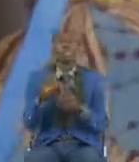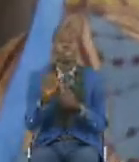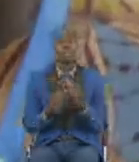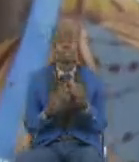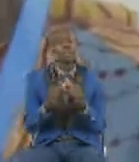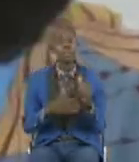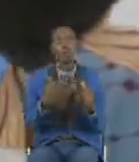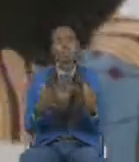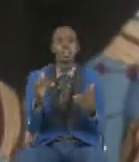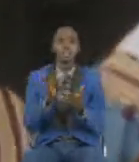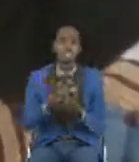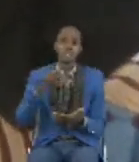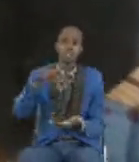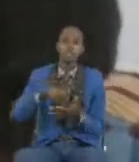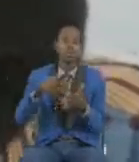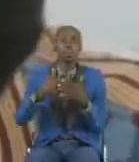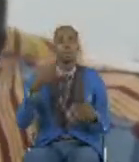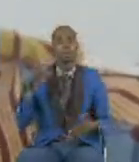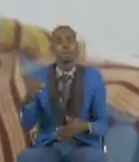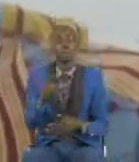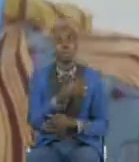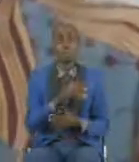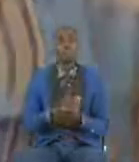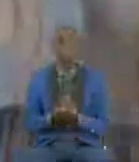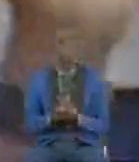tout ce qui s'interpose devant toi.